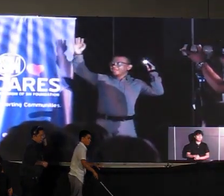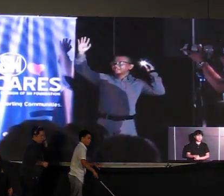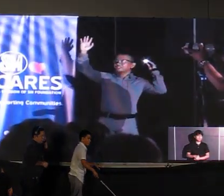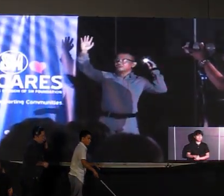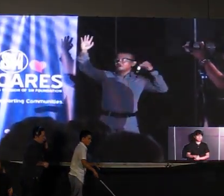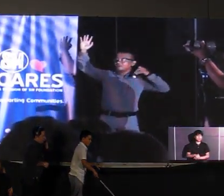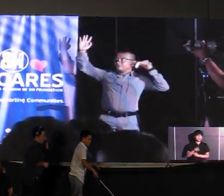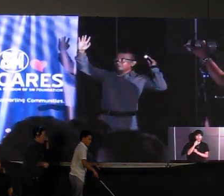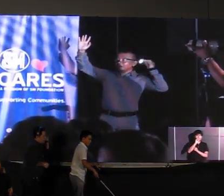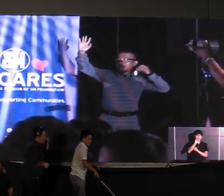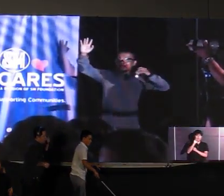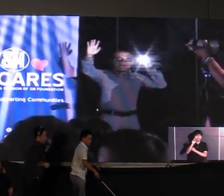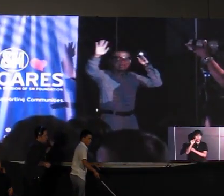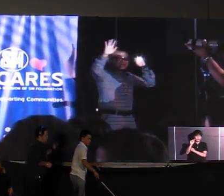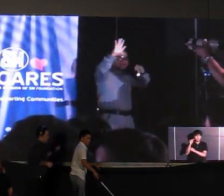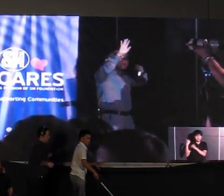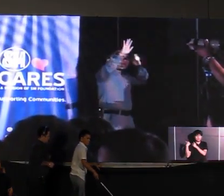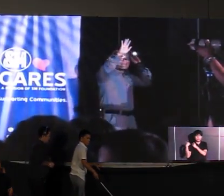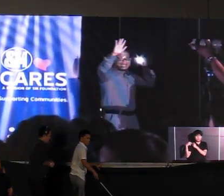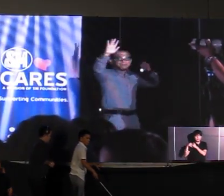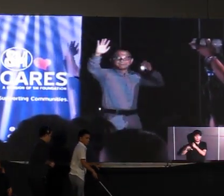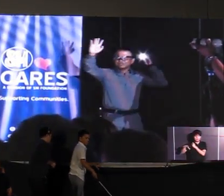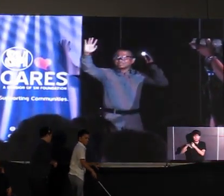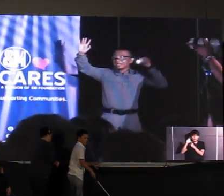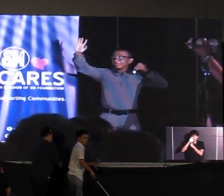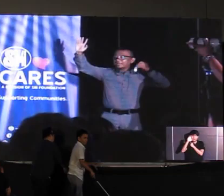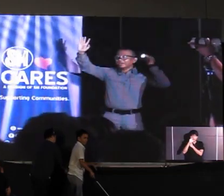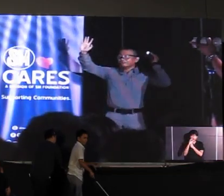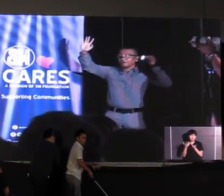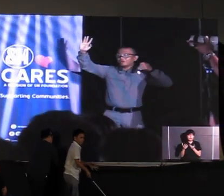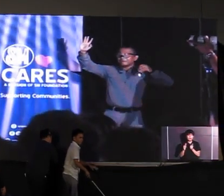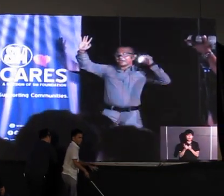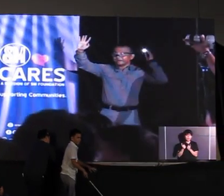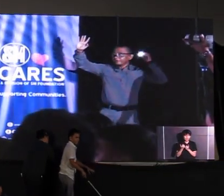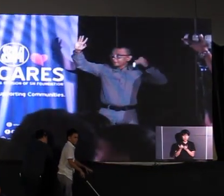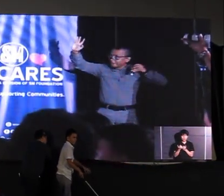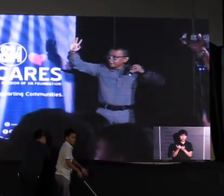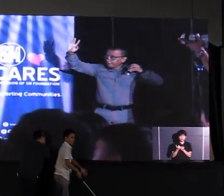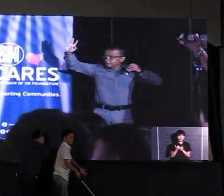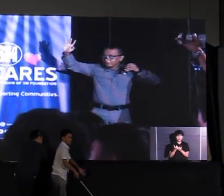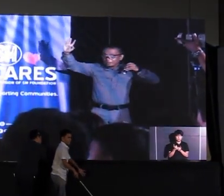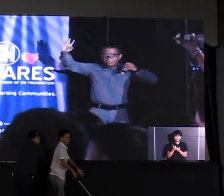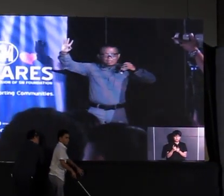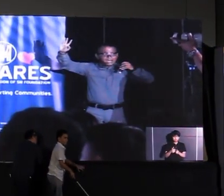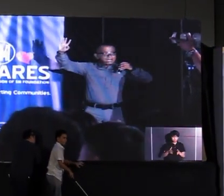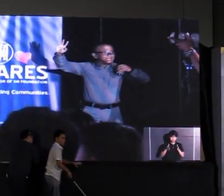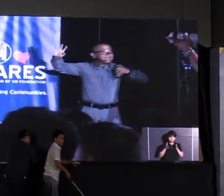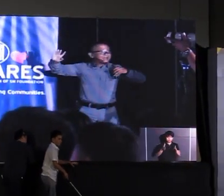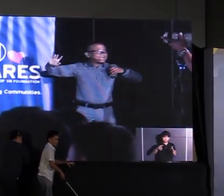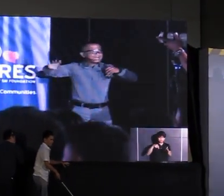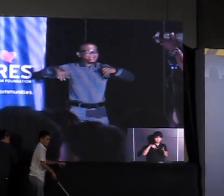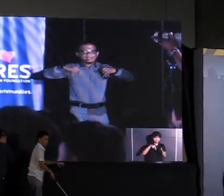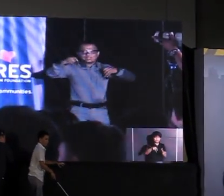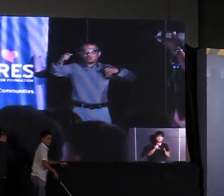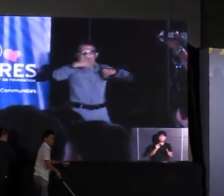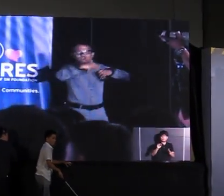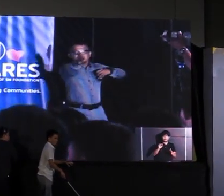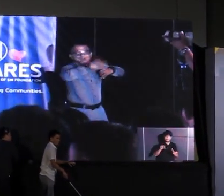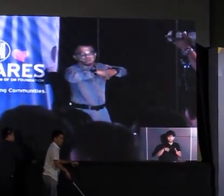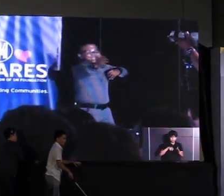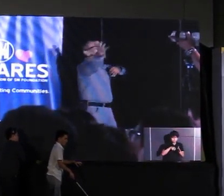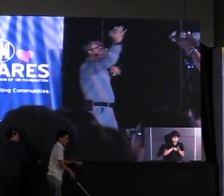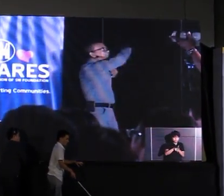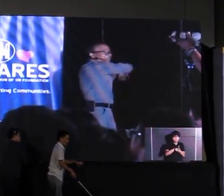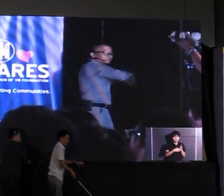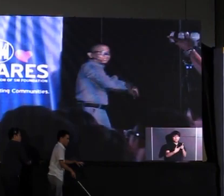MMD rescue! Ang kaya pang nakaalag at papunta sa akin, ganun ko yung naman. Ang hindi na makalagat, ang next command ko,